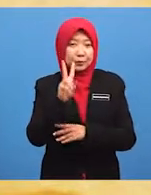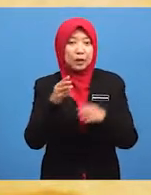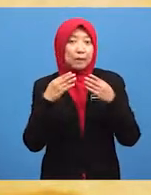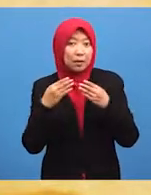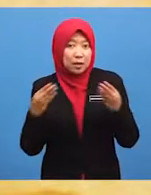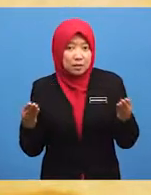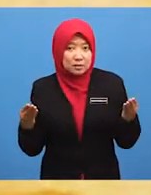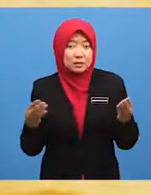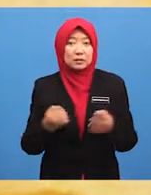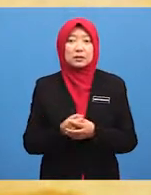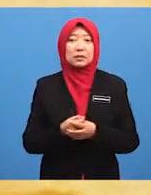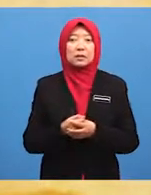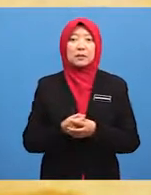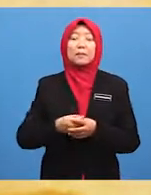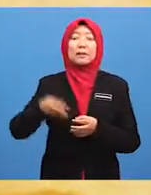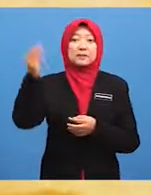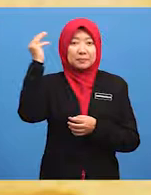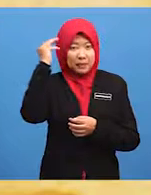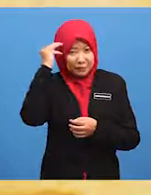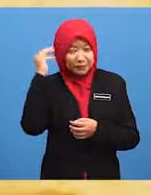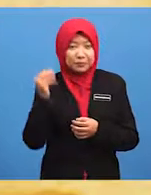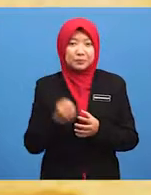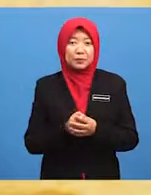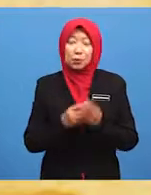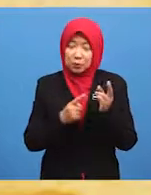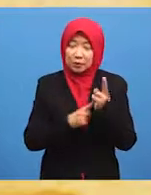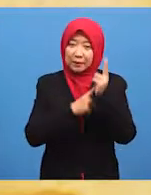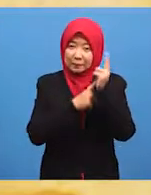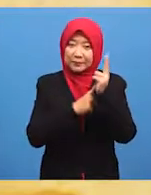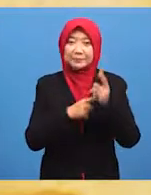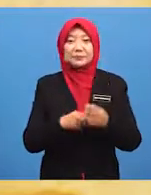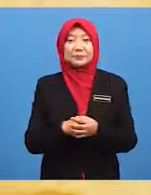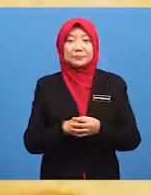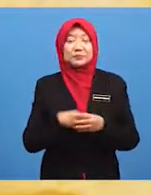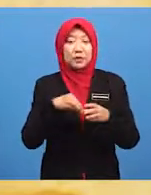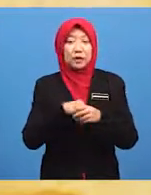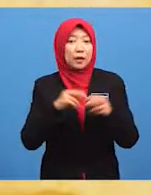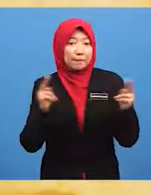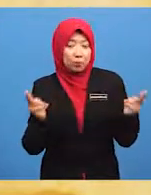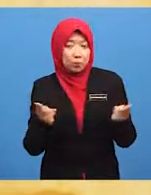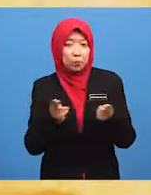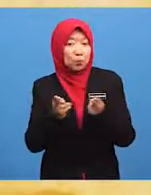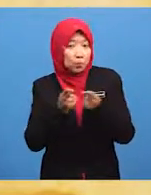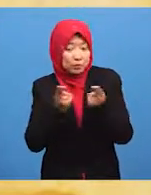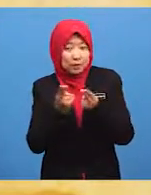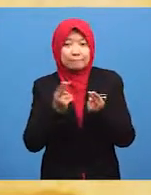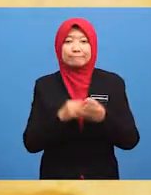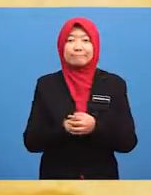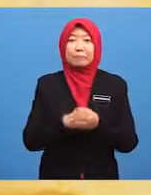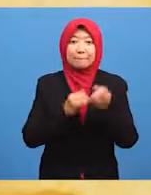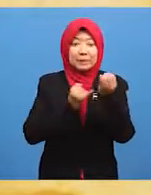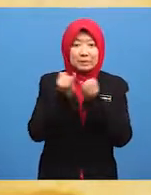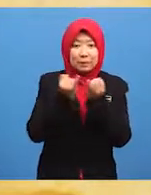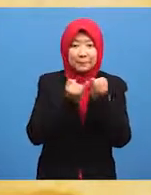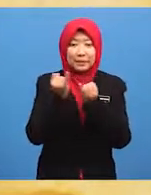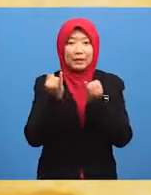bahasa, iaitu bahasa Melayu sebagai bahasa utama dalam urusan pentadbiran dan harian. Bahasa